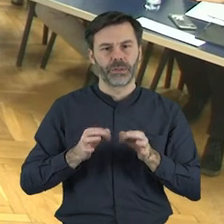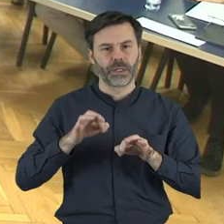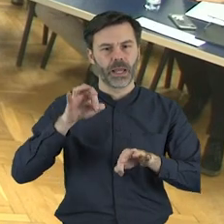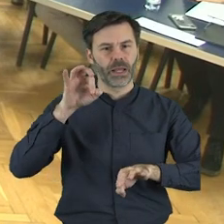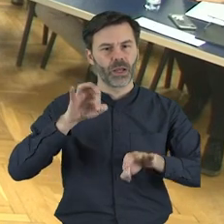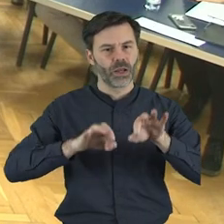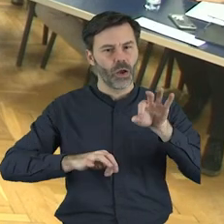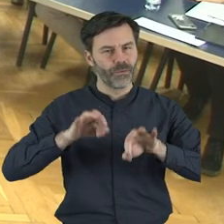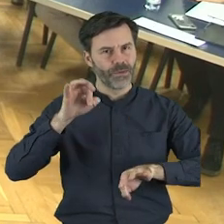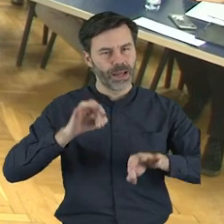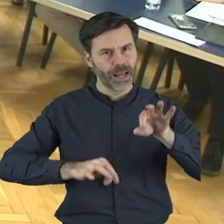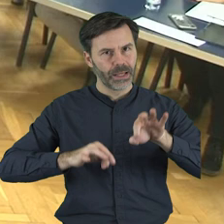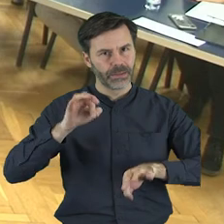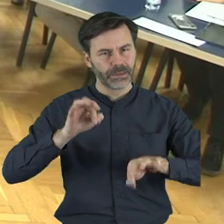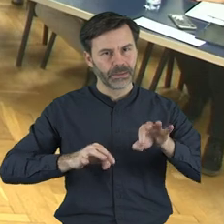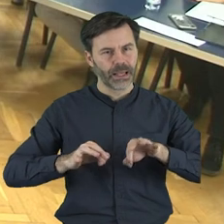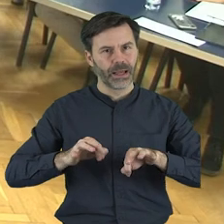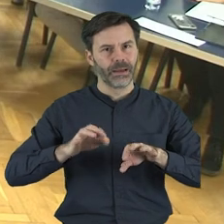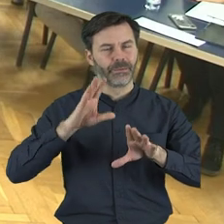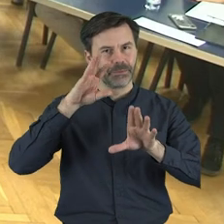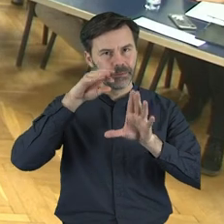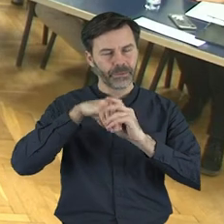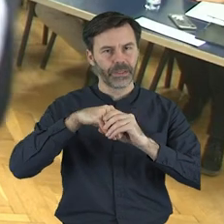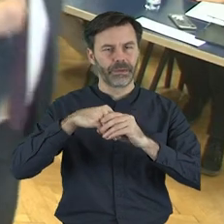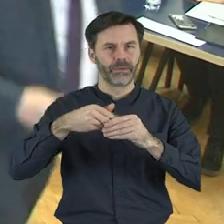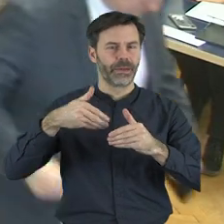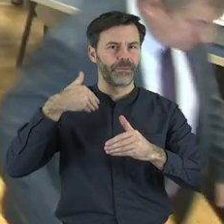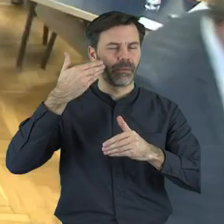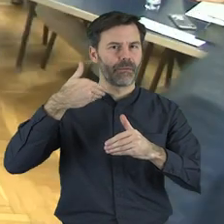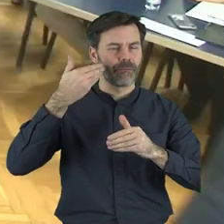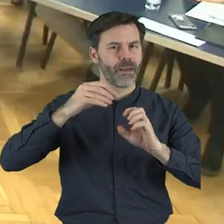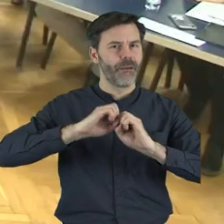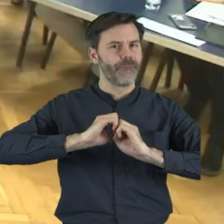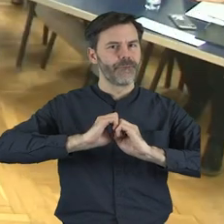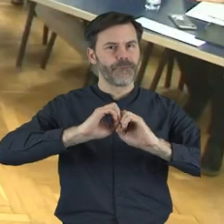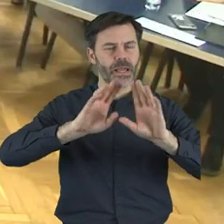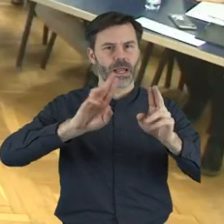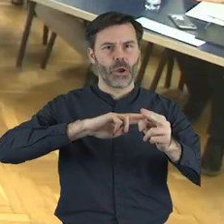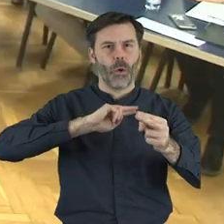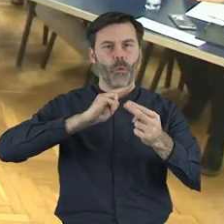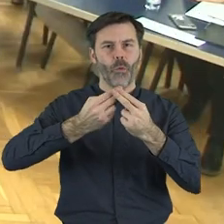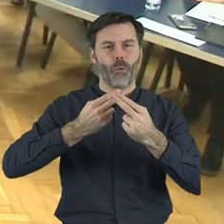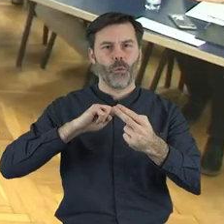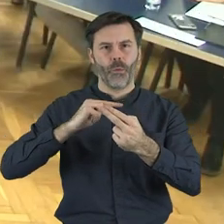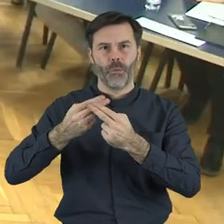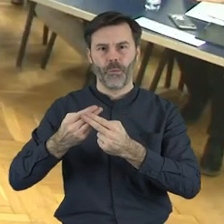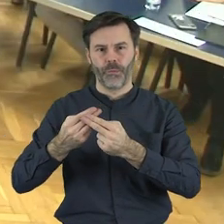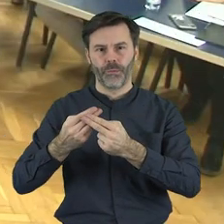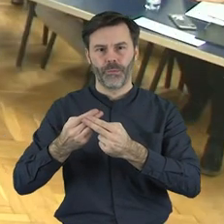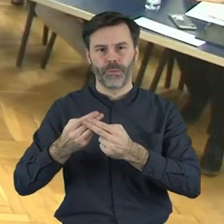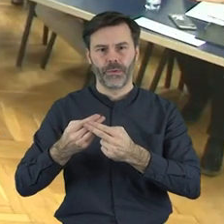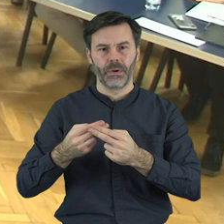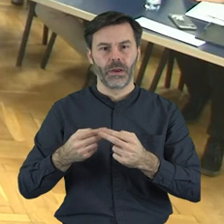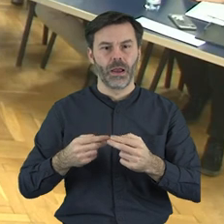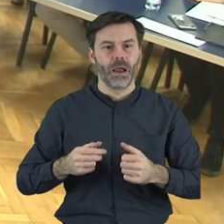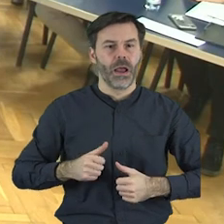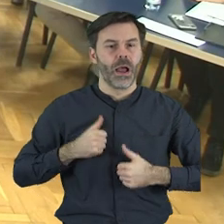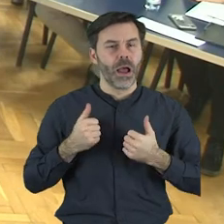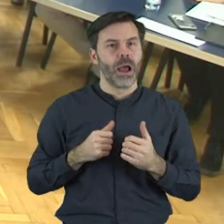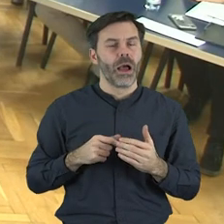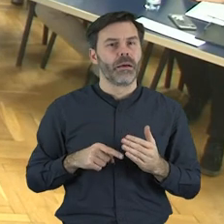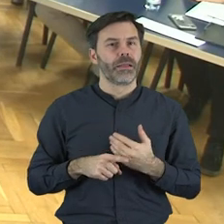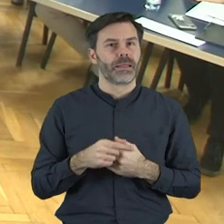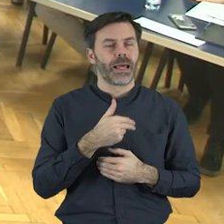z tej informacji dla nas radnych dawał gwarancję mieszkańcom regionu